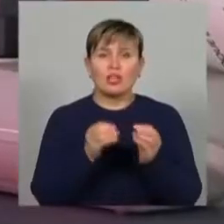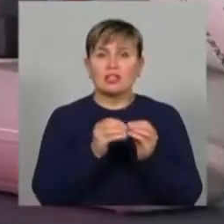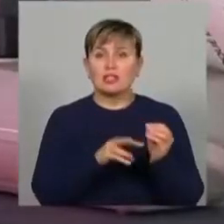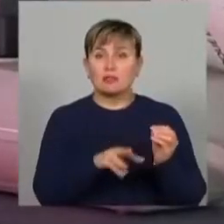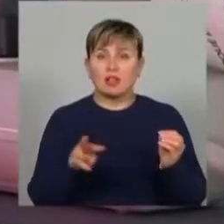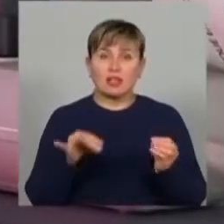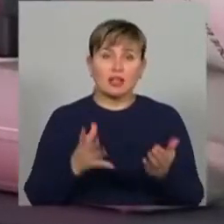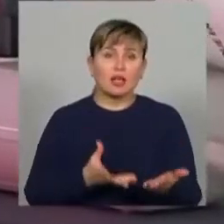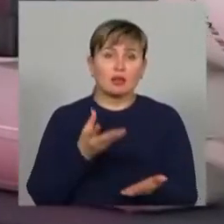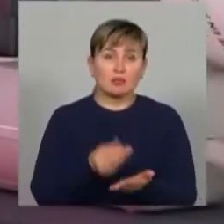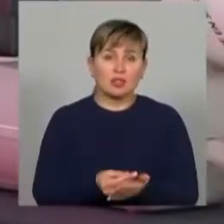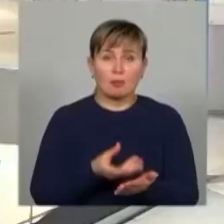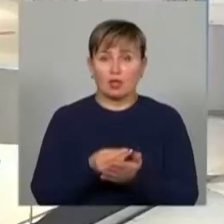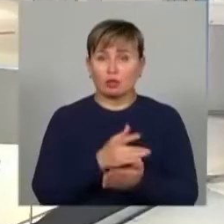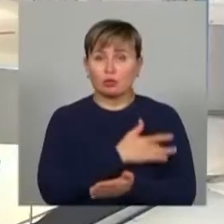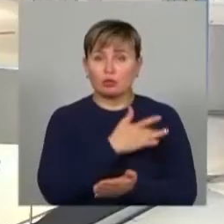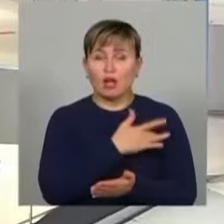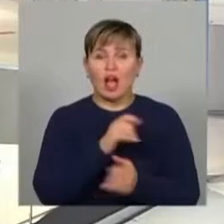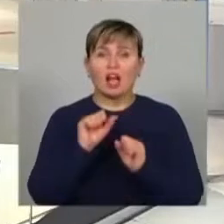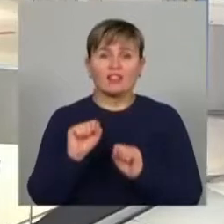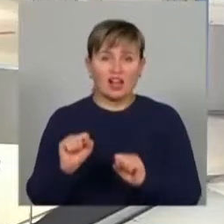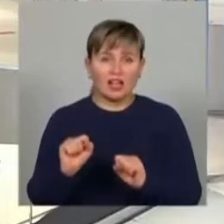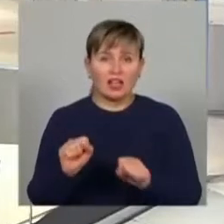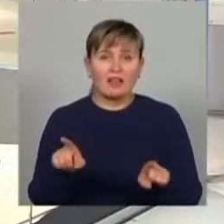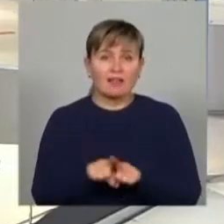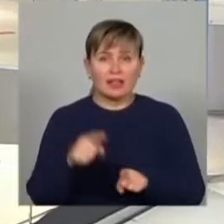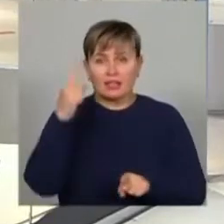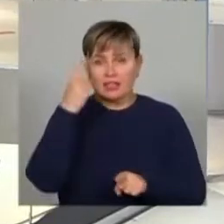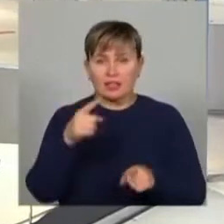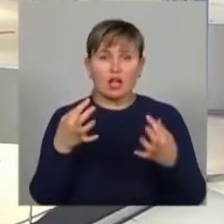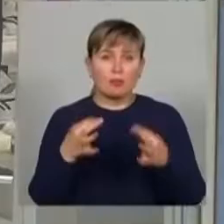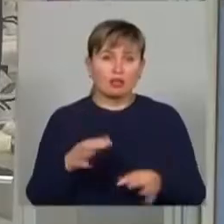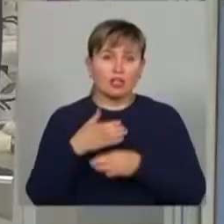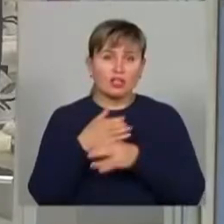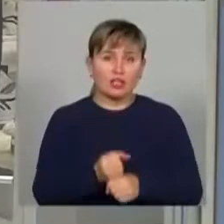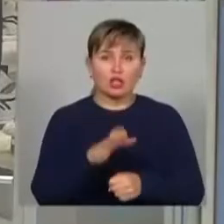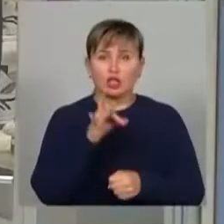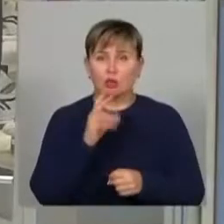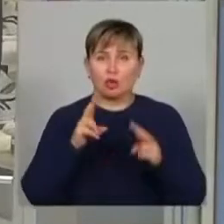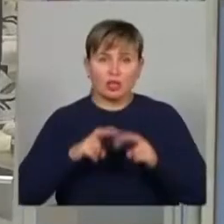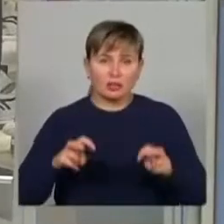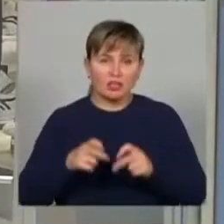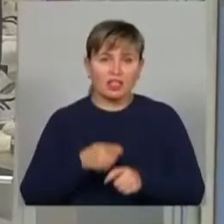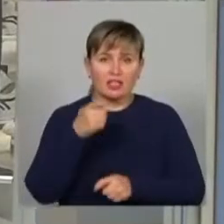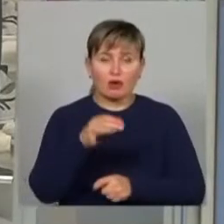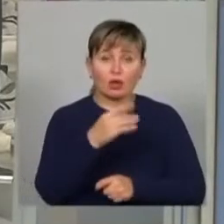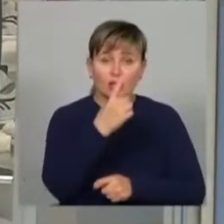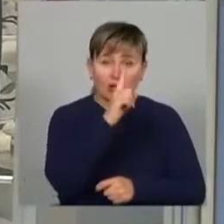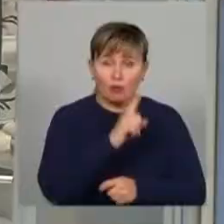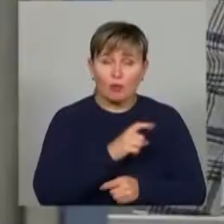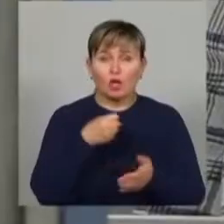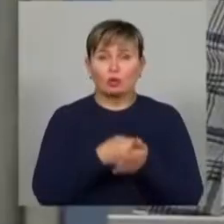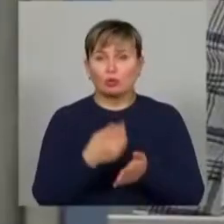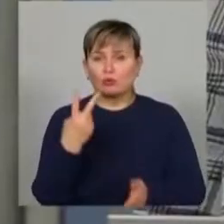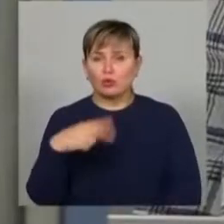и компенсация оплаты услуг адвокатов. Такие инициативы позволят сократить срок рассмотрения заявок от 1 месяца